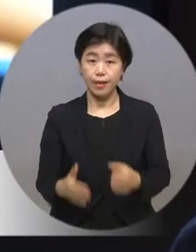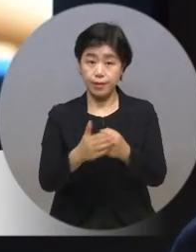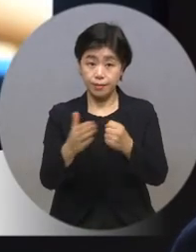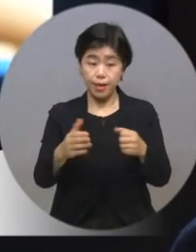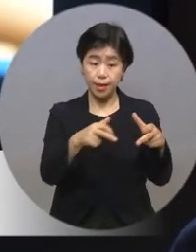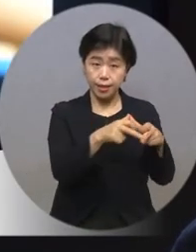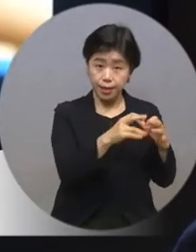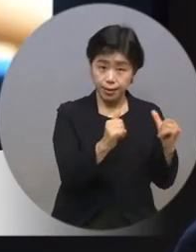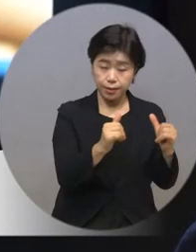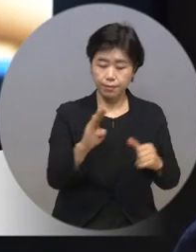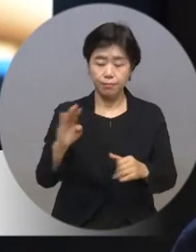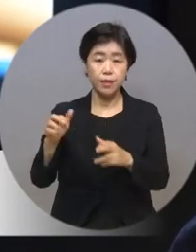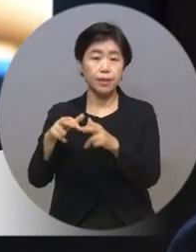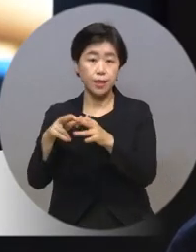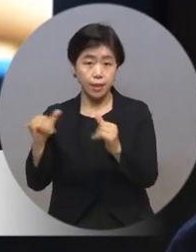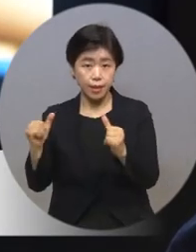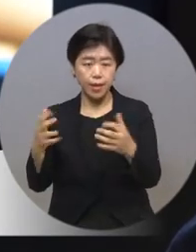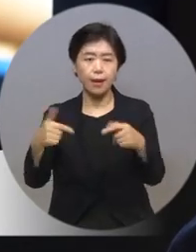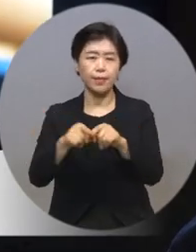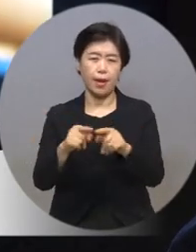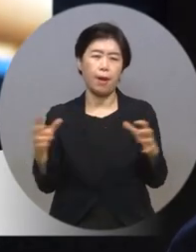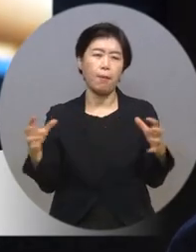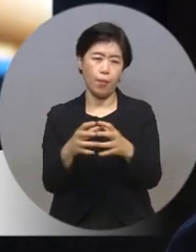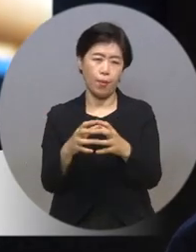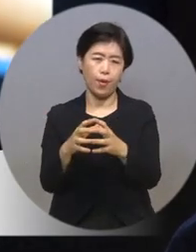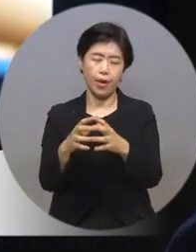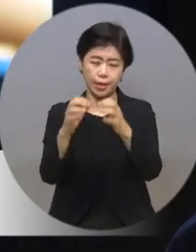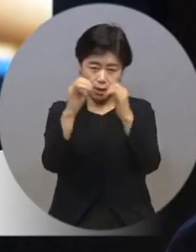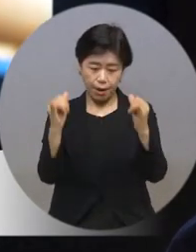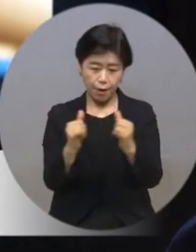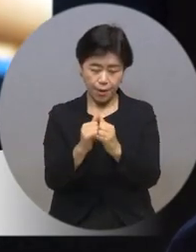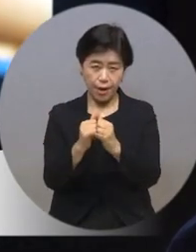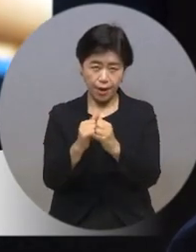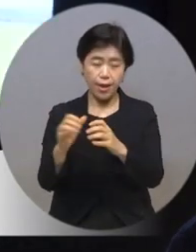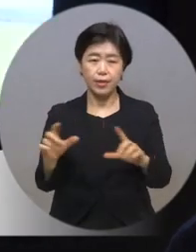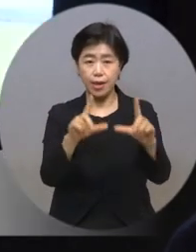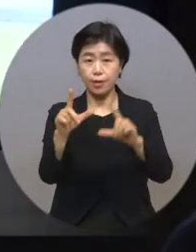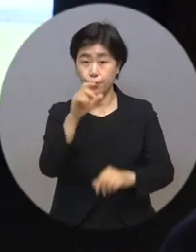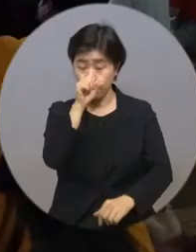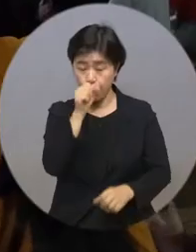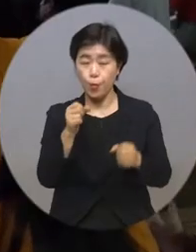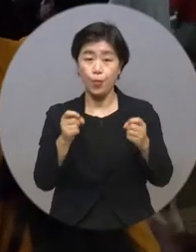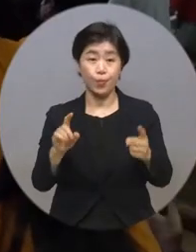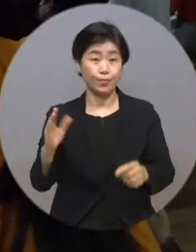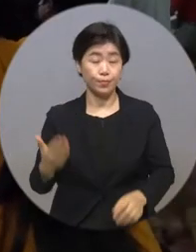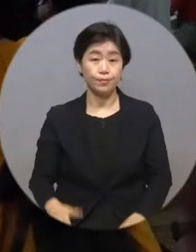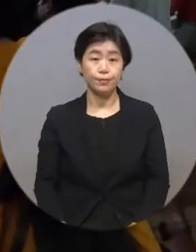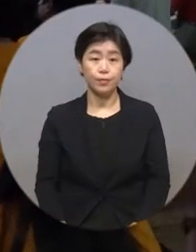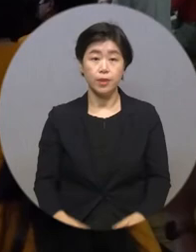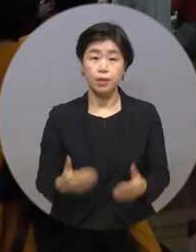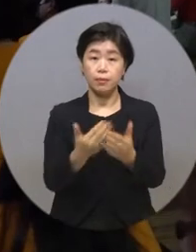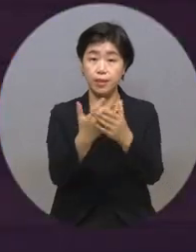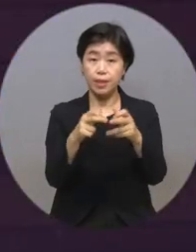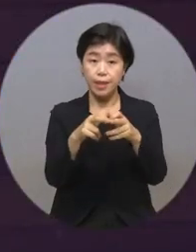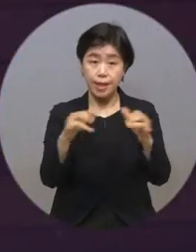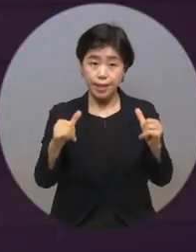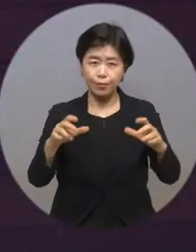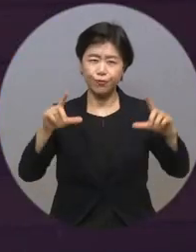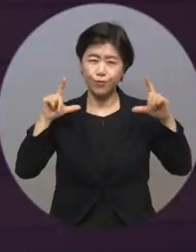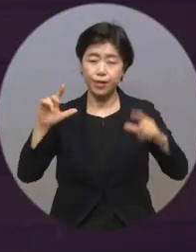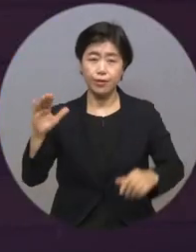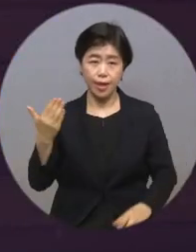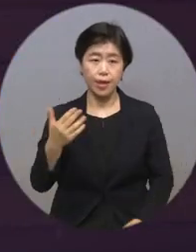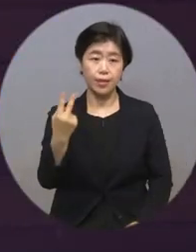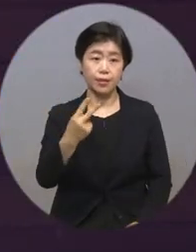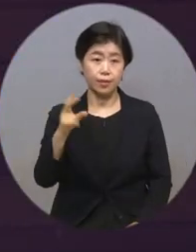장애인과 비장애인이 함께하는 사회를 만드는 데 좋은 기여를 할 것이다 라고 생각합니다. 발달장애인들이 주인공이 되는 2022